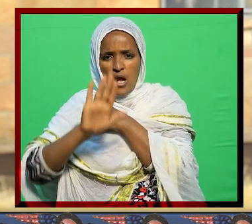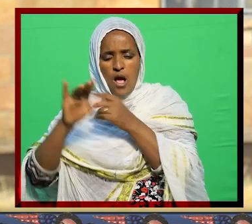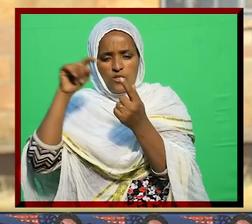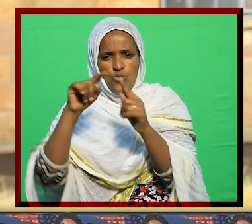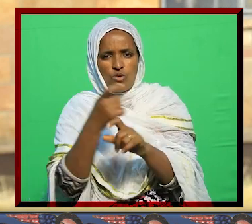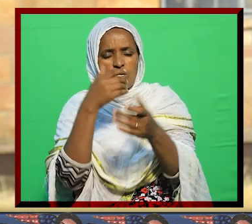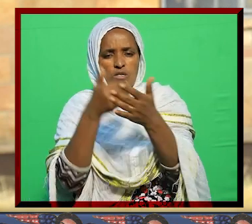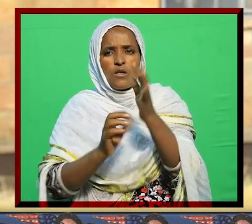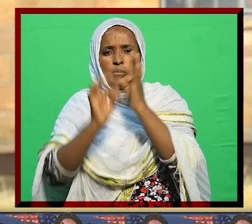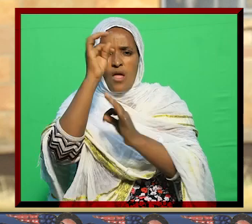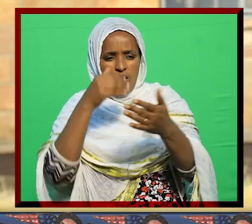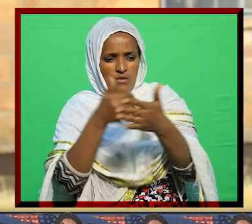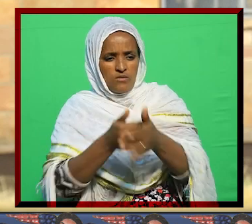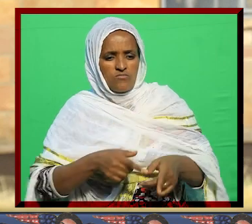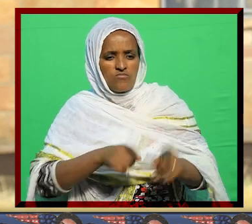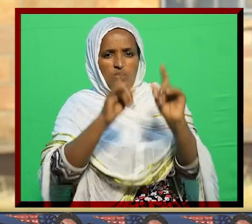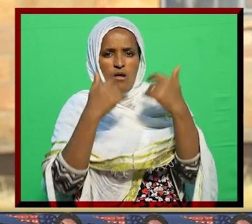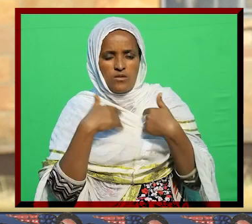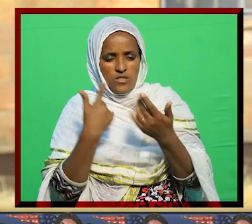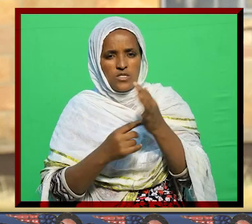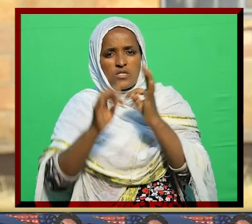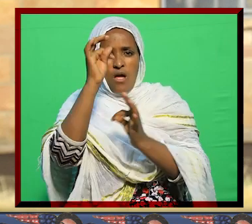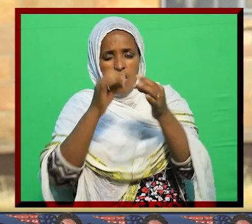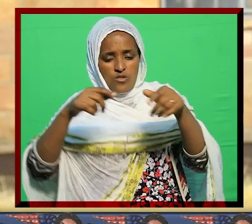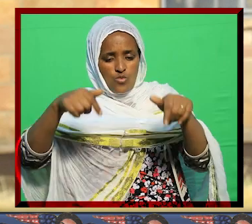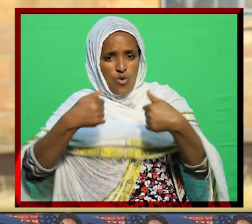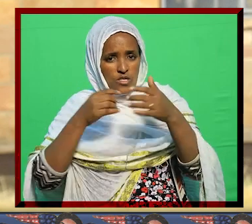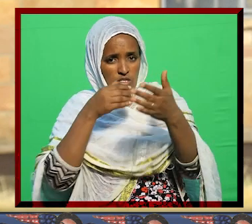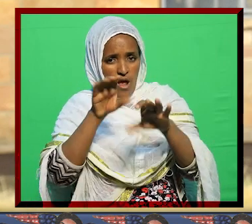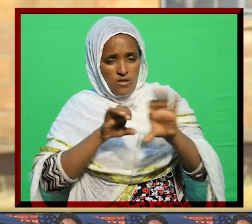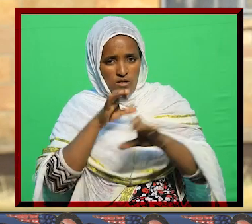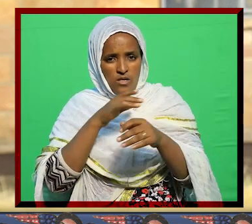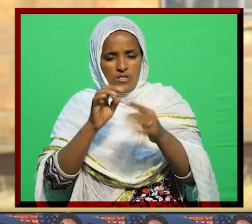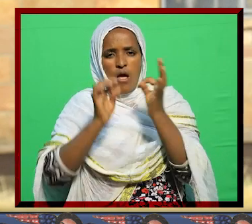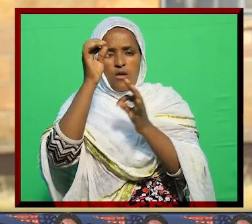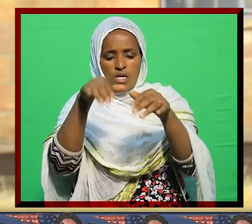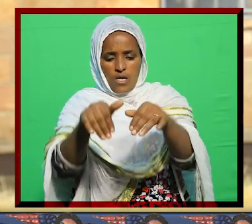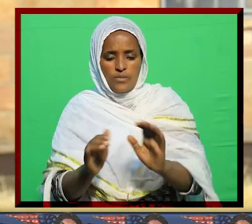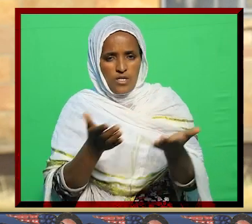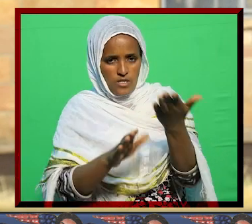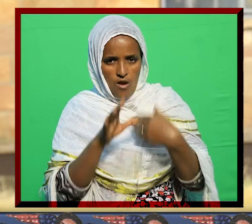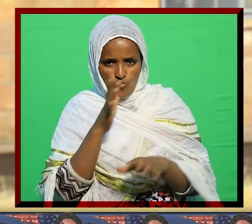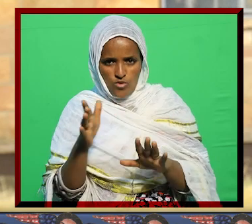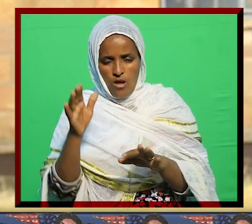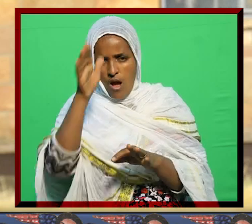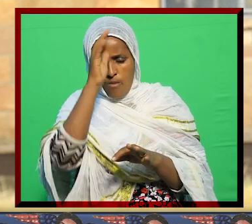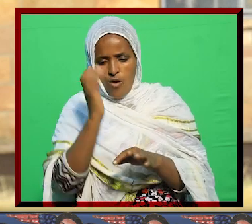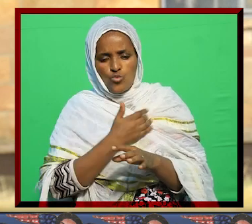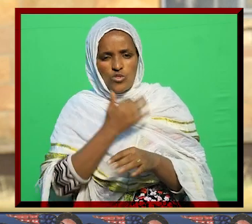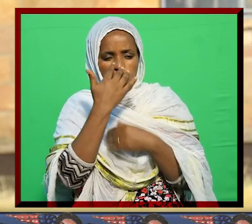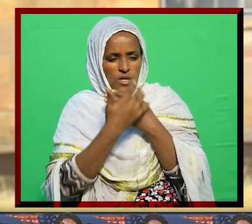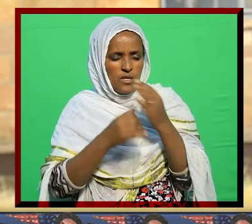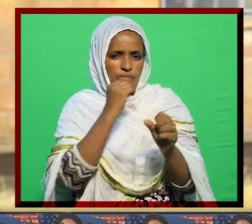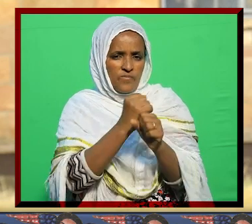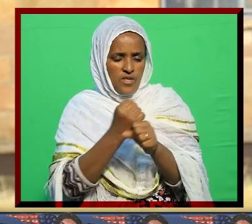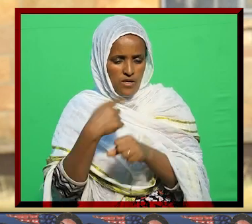እስከሆነ ድረስ በታሪክ ደረጃ ያስወቅሰዋል ማለት ነው። ስለዚህ ታሪክ ተወቃሽ እንዳያደርገን ታሪክ ቀብረ እንዳንሞት አባቶቻችን በደማቸው